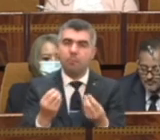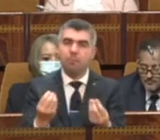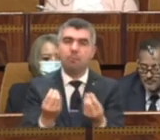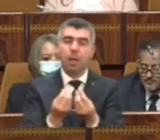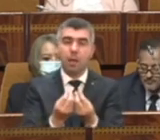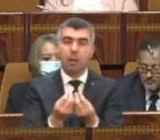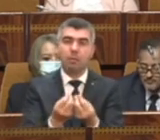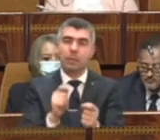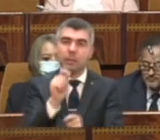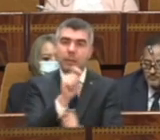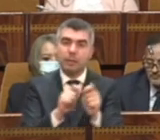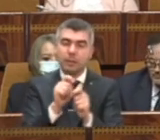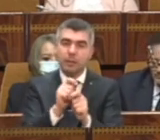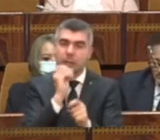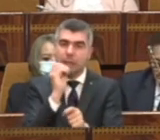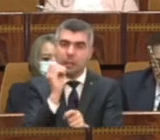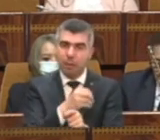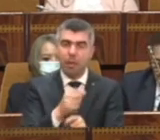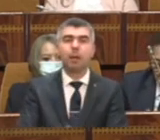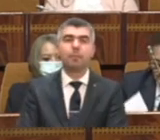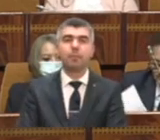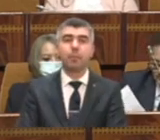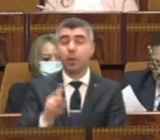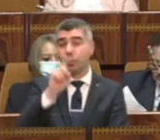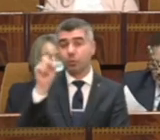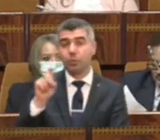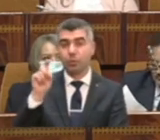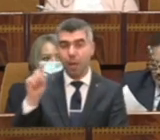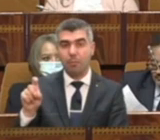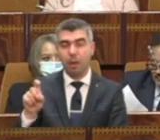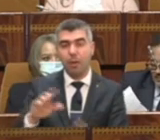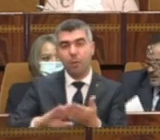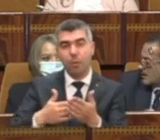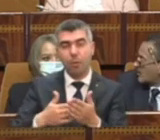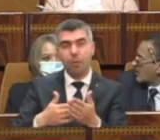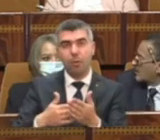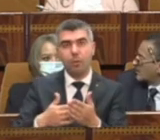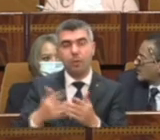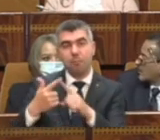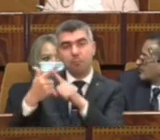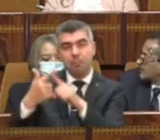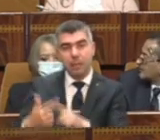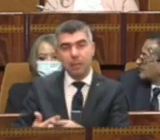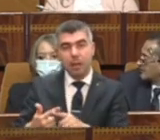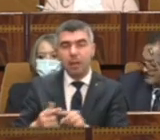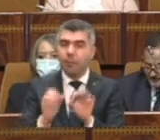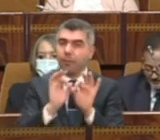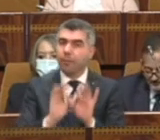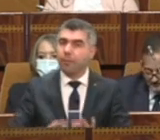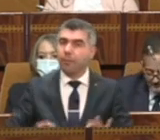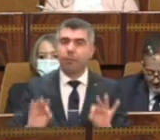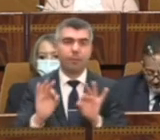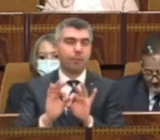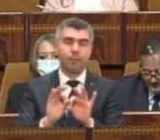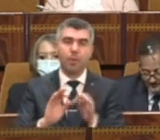لمساعدتها على تأهيل المطارح، لأن الجماعات الترابية ومجموعات الجماعات لا يمكنها وبإمكانياتها الذاتية المالية والتقنية